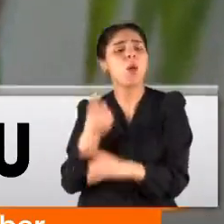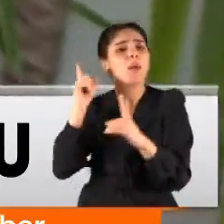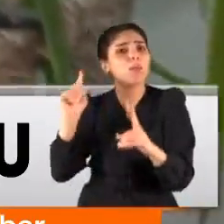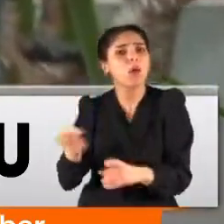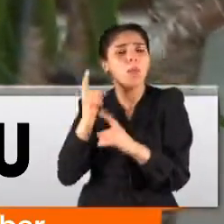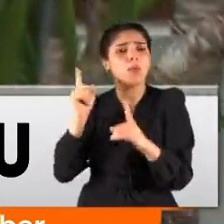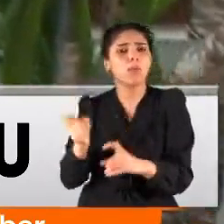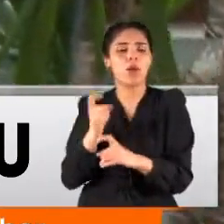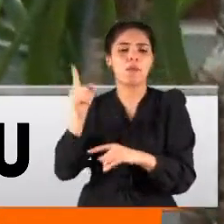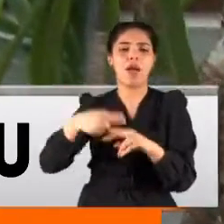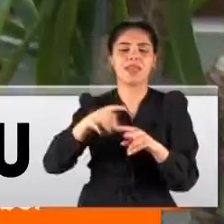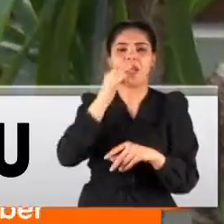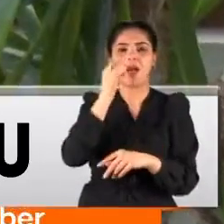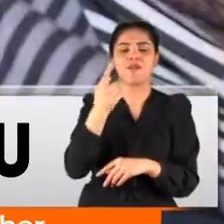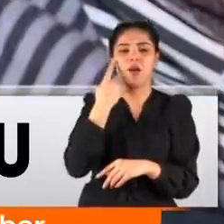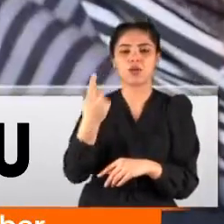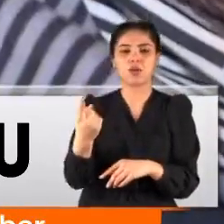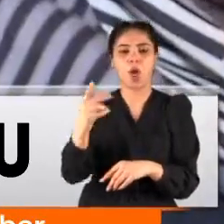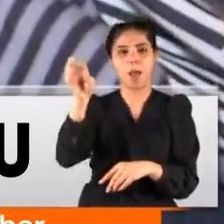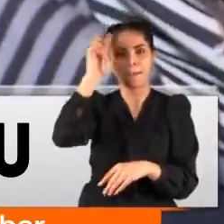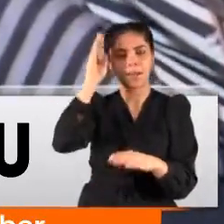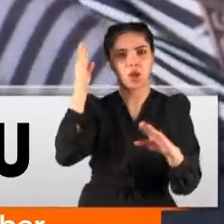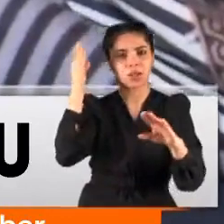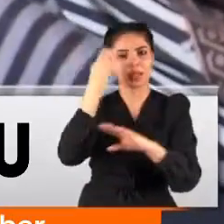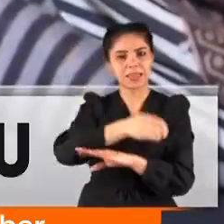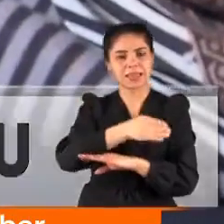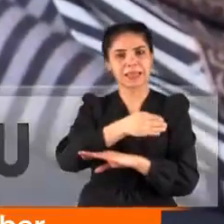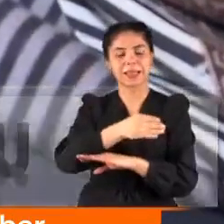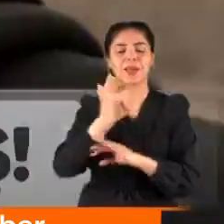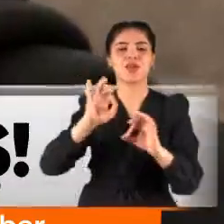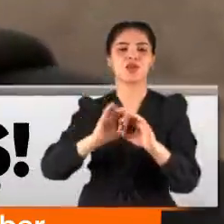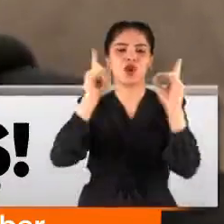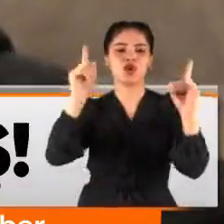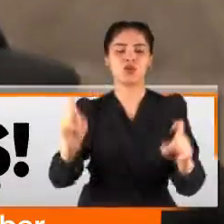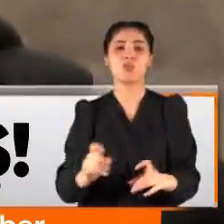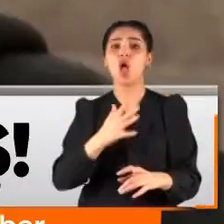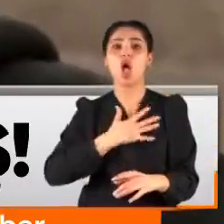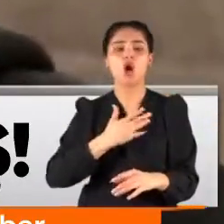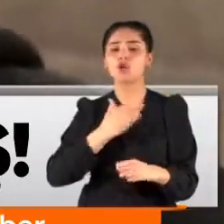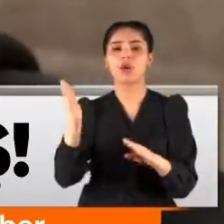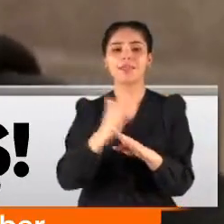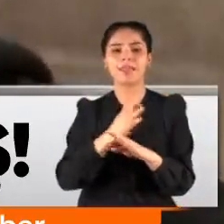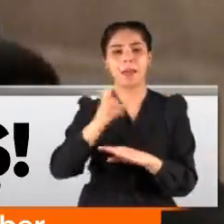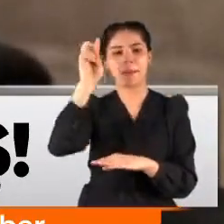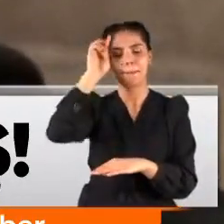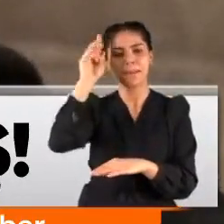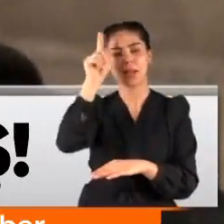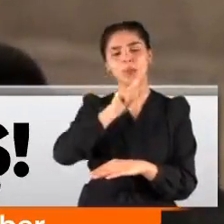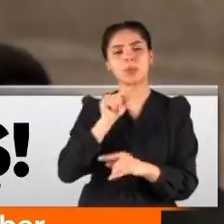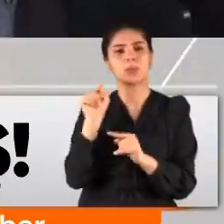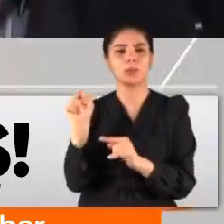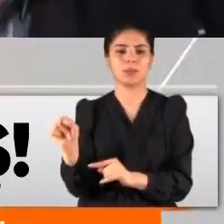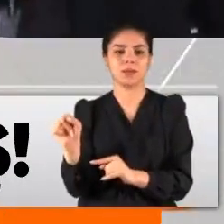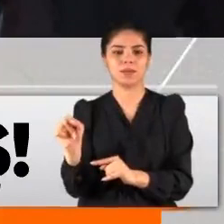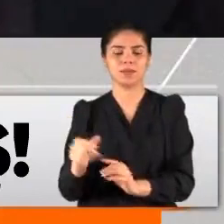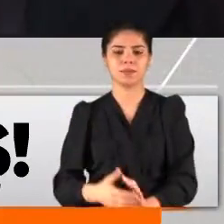krizleri için ATV Haber'in aracılığıyla gittiği psikolog sonunda minik kıza çare oldu. Çünkü öksürüğünün altında psikolojik nedenler